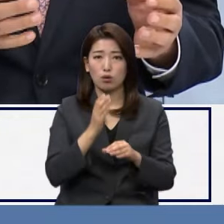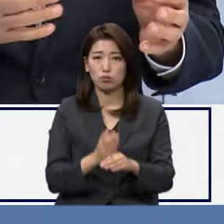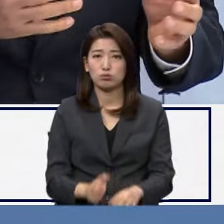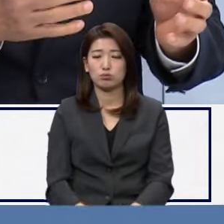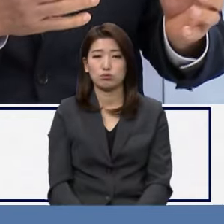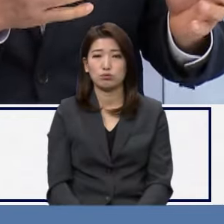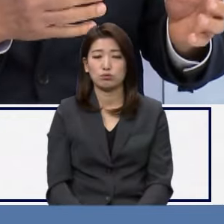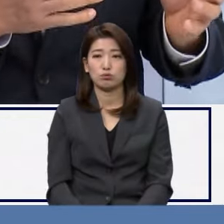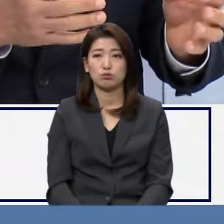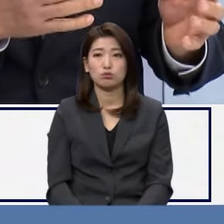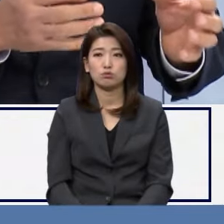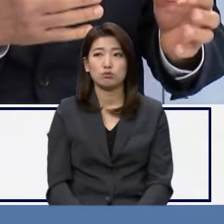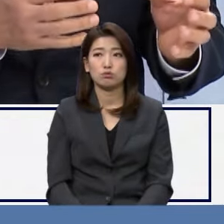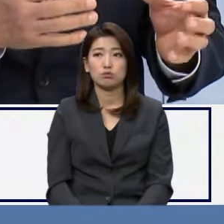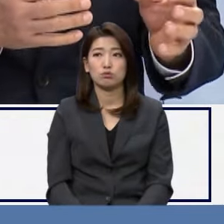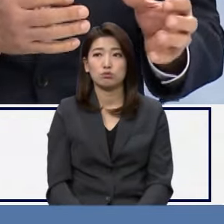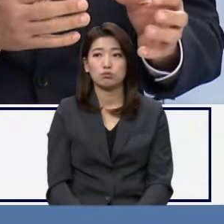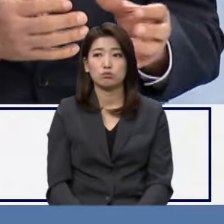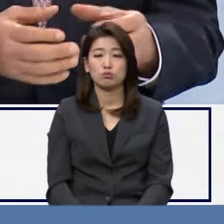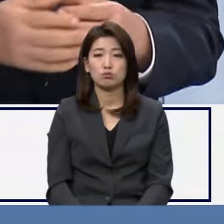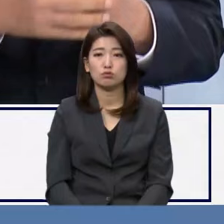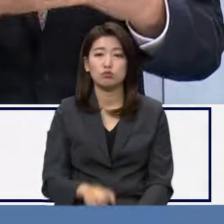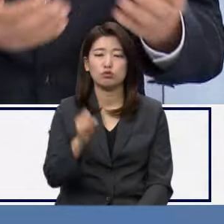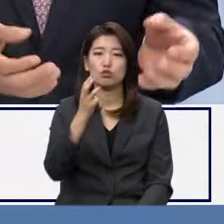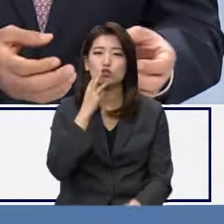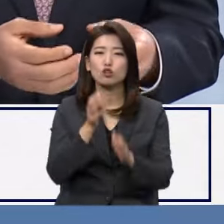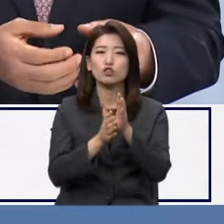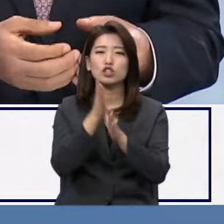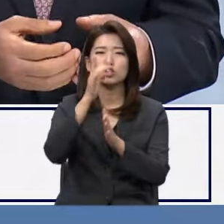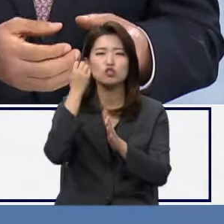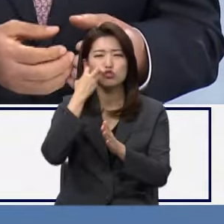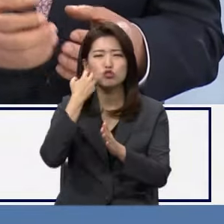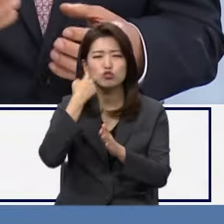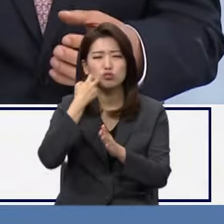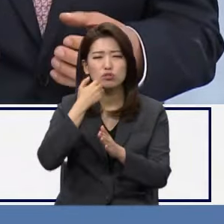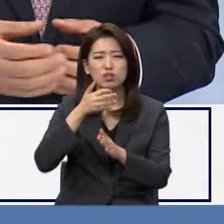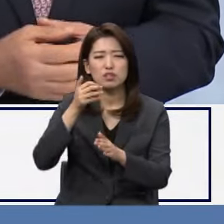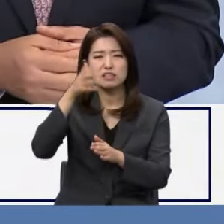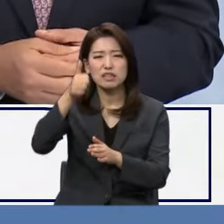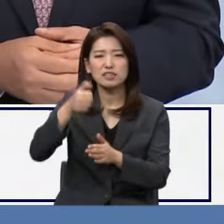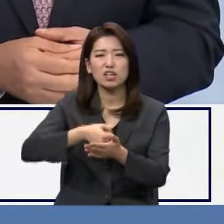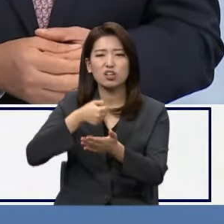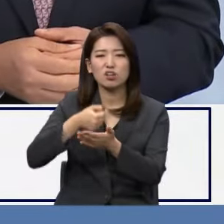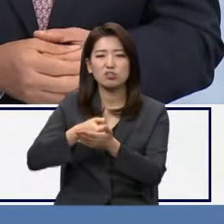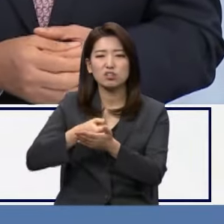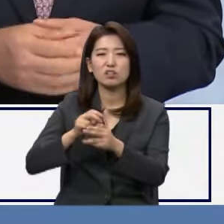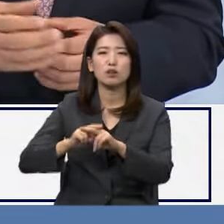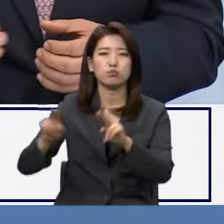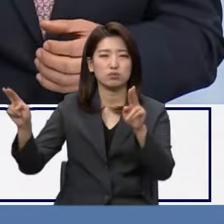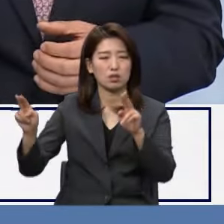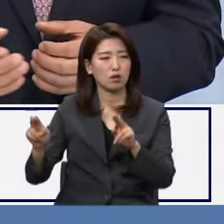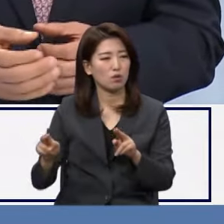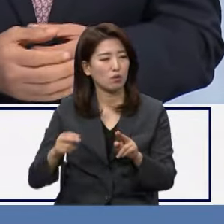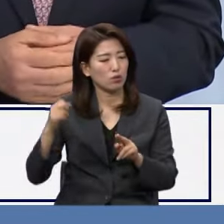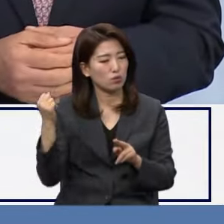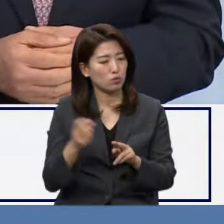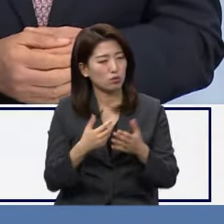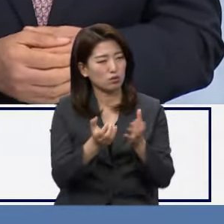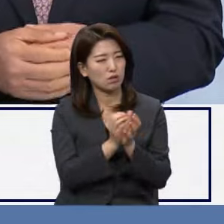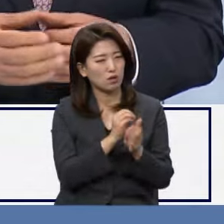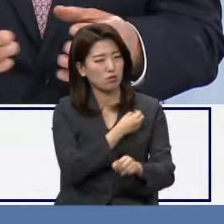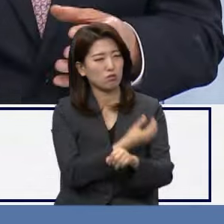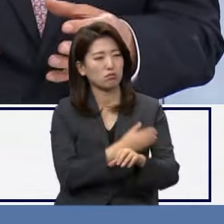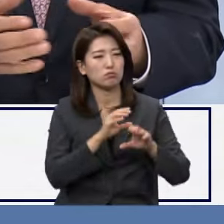사나에 어디 사장 됐다가 또 그 무산되기도 하고 당원권 정지도 됐었거든요 김성태